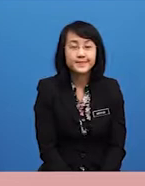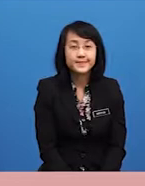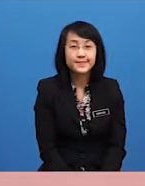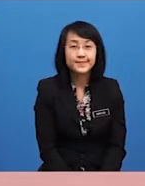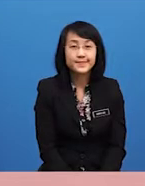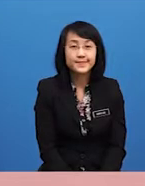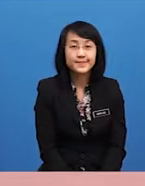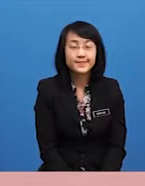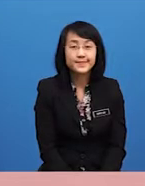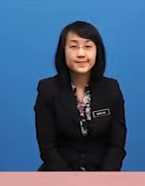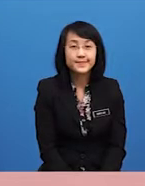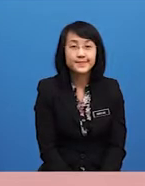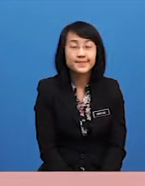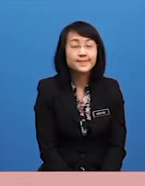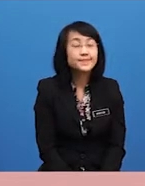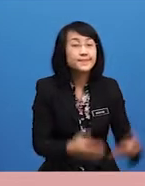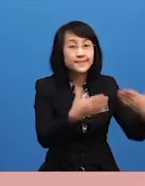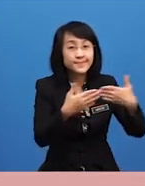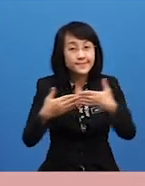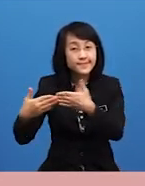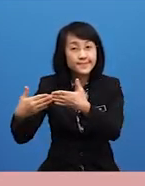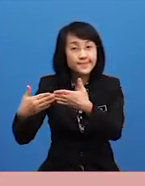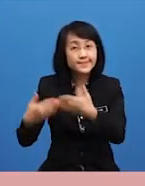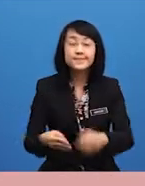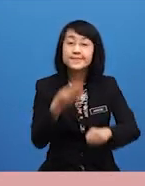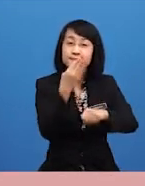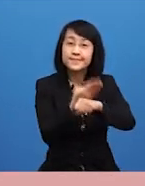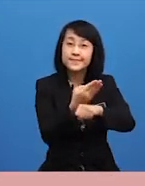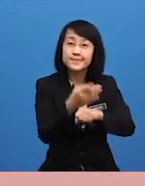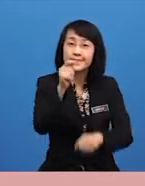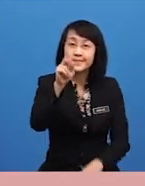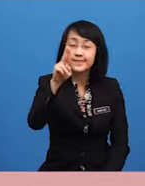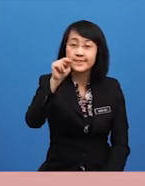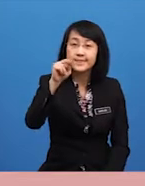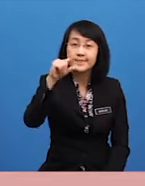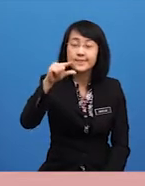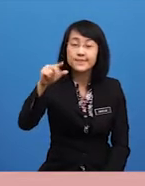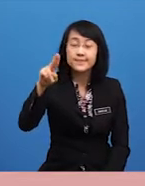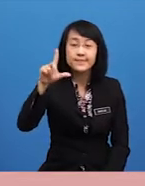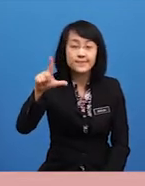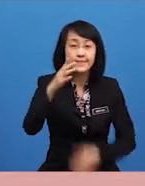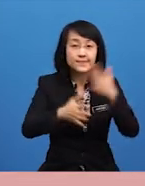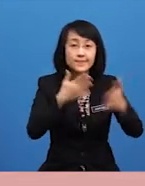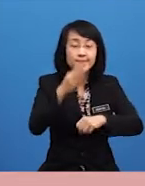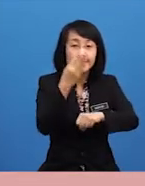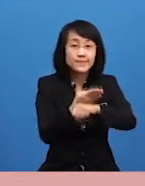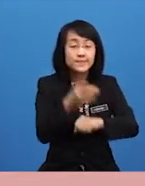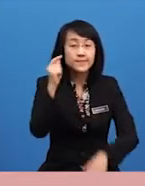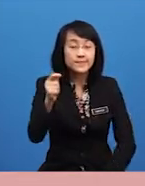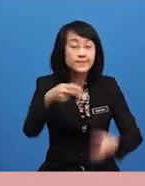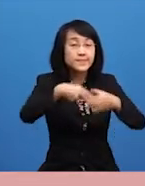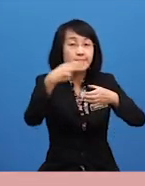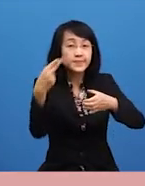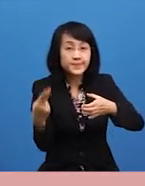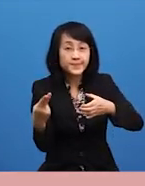bumi pinggir laut yang seterusnya ialah Batu Tunggul. Batu Tunggul adalah hasil